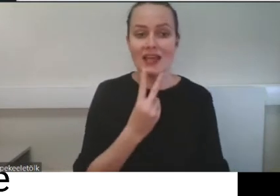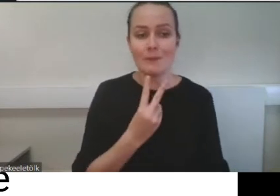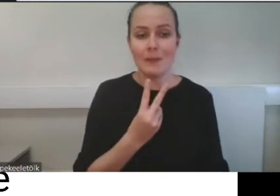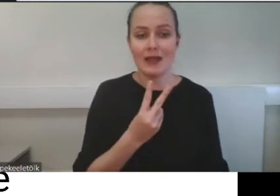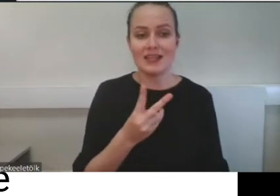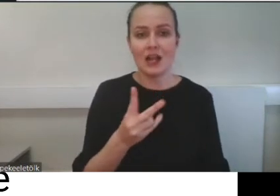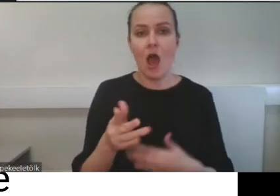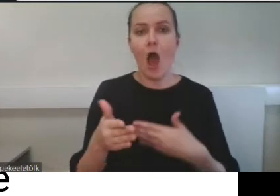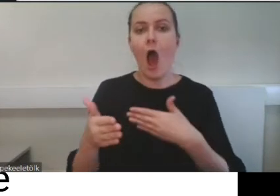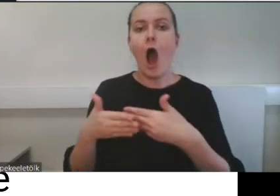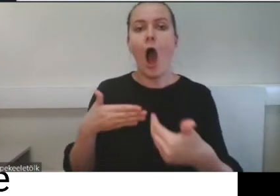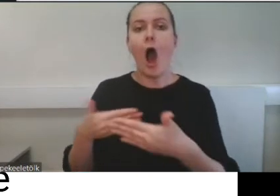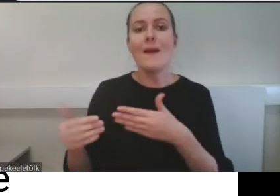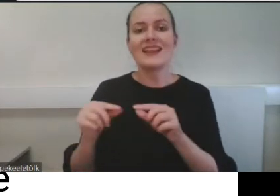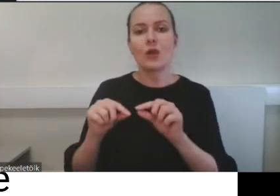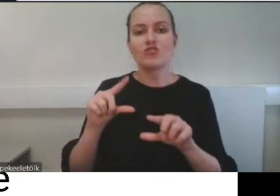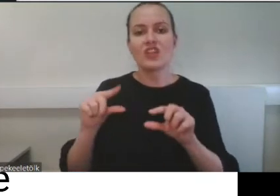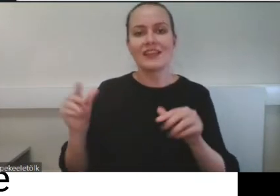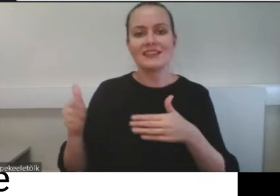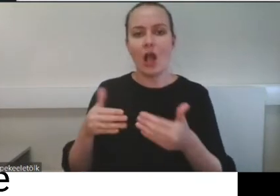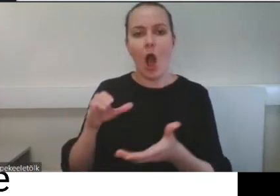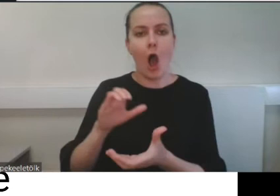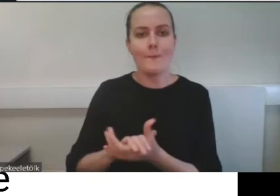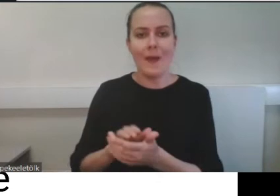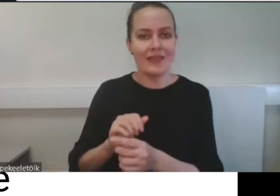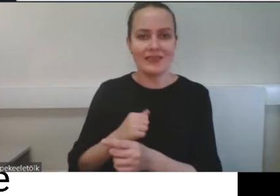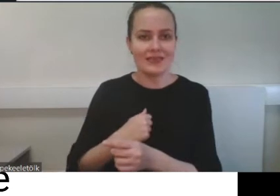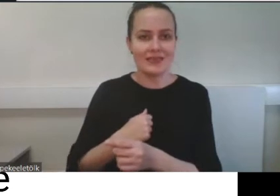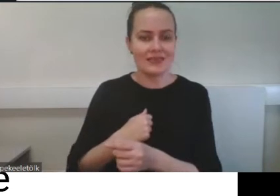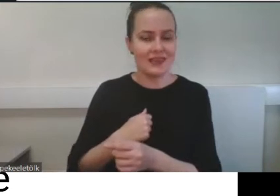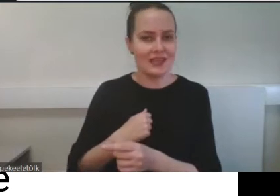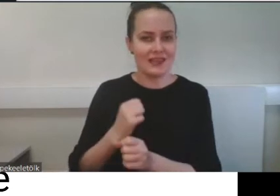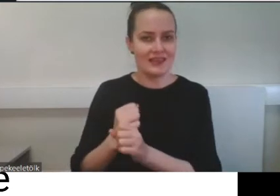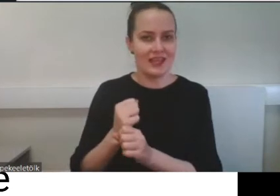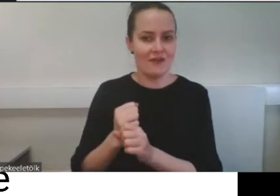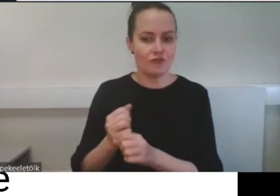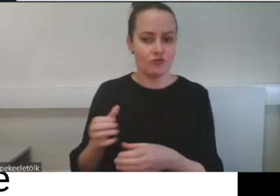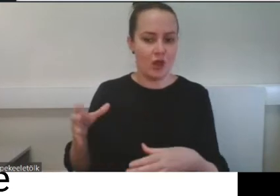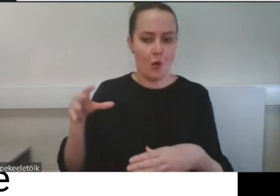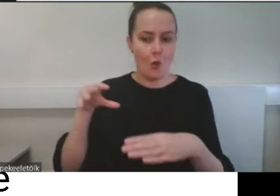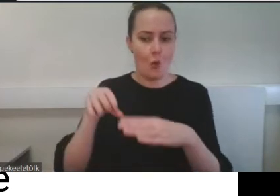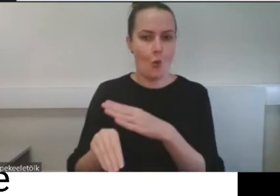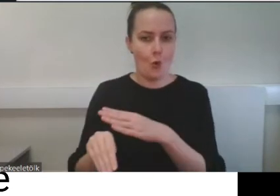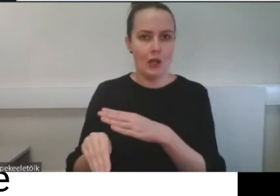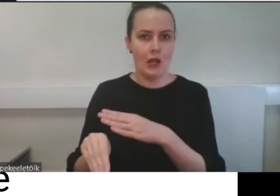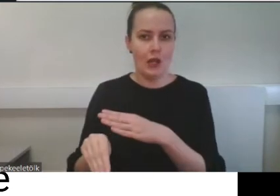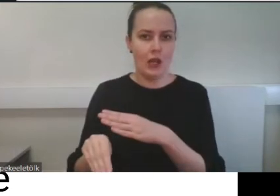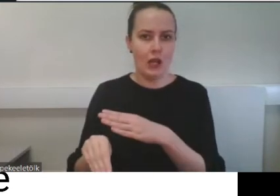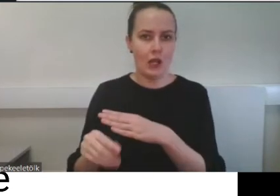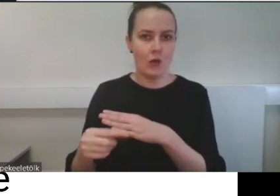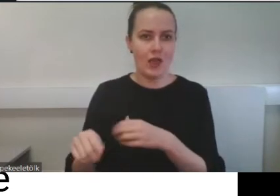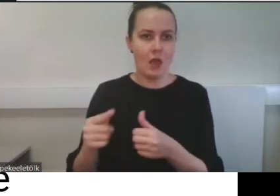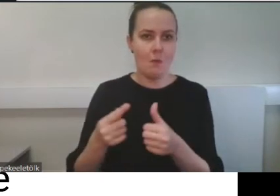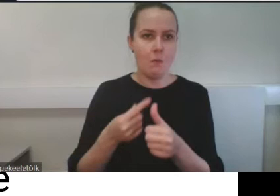põhjendatult keelduvad, kas neil on kiire, kas nad lihtsalt ei soovi enda informatsiooni avaldada, sest et kindlasti on ka sellist